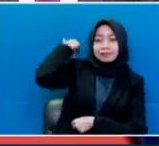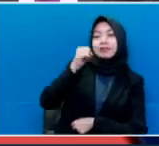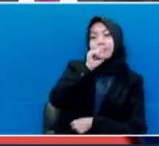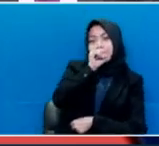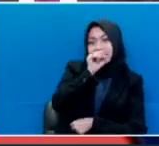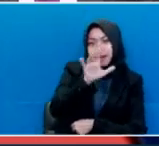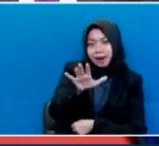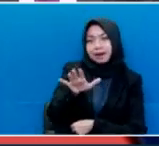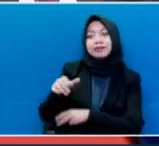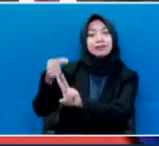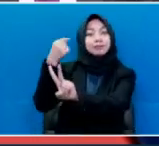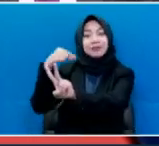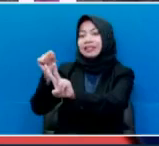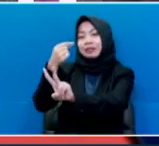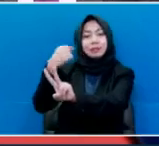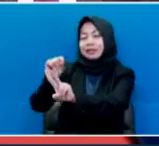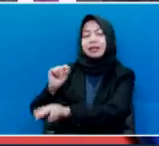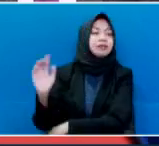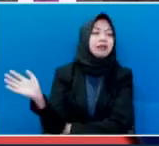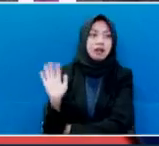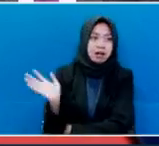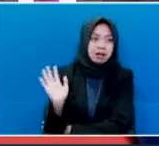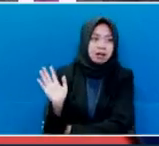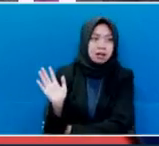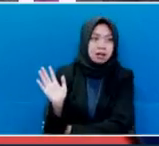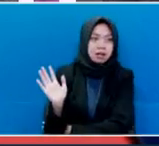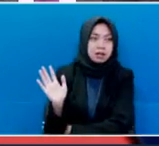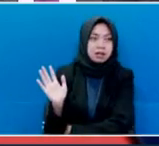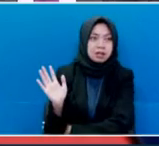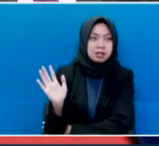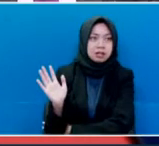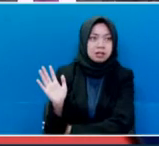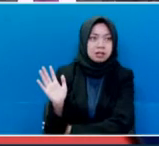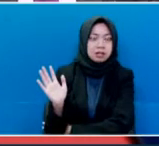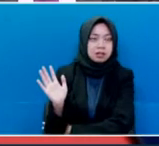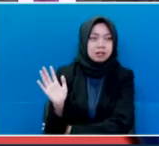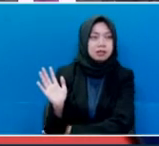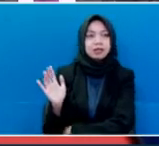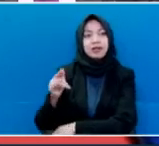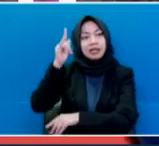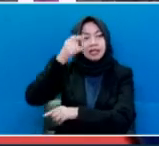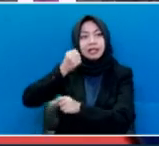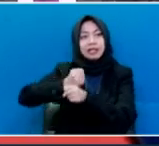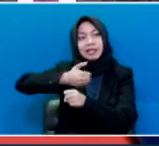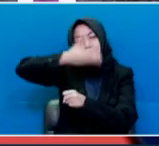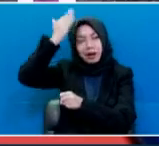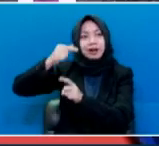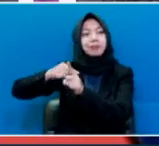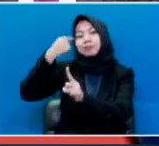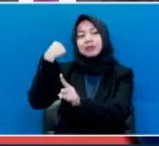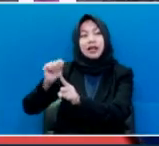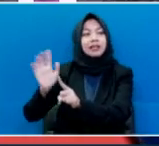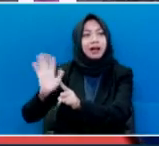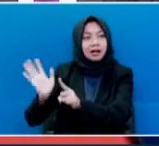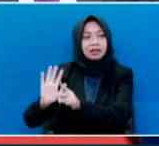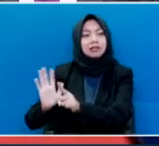tidak akan memecat karena eh Gibran bisa playing Victim gitu kan atau bersandiwara sebagai